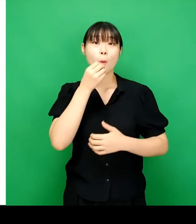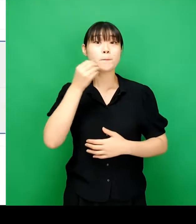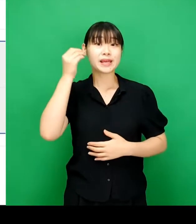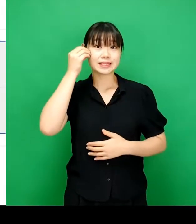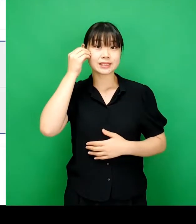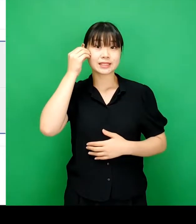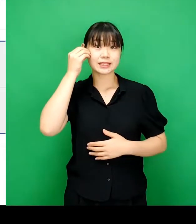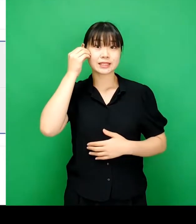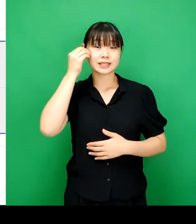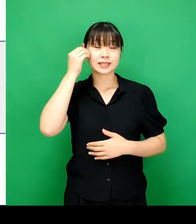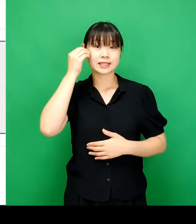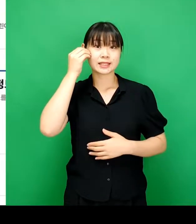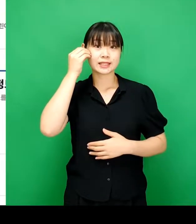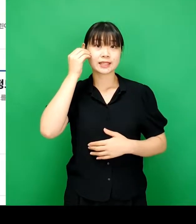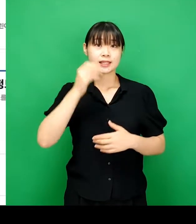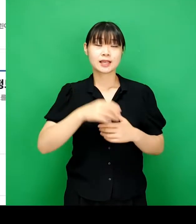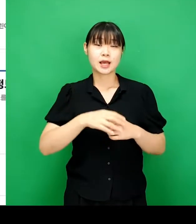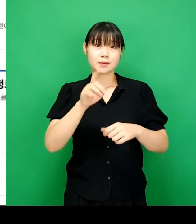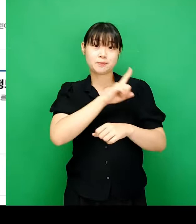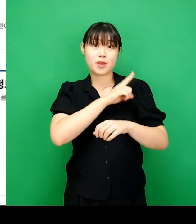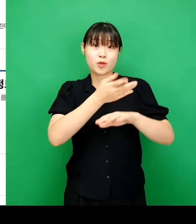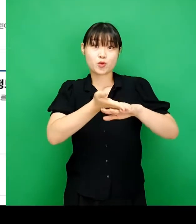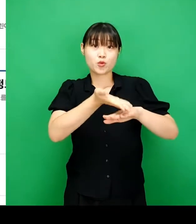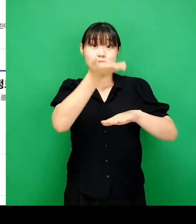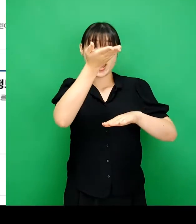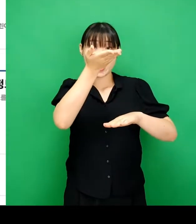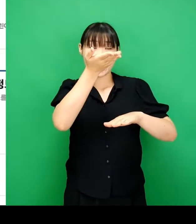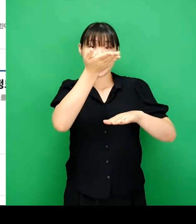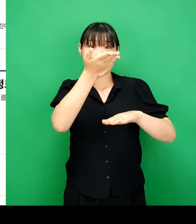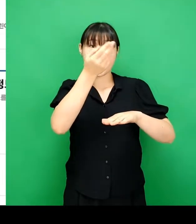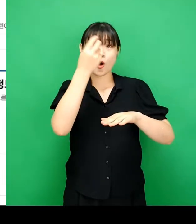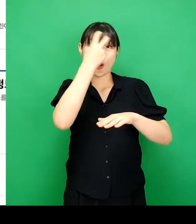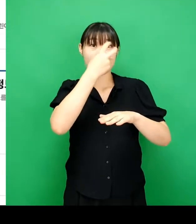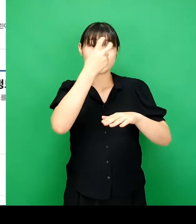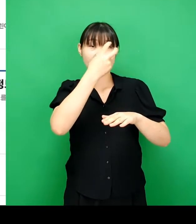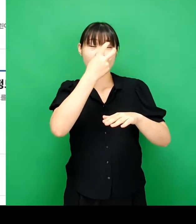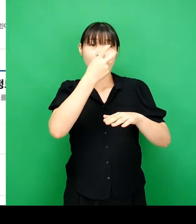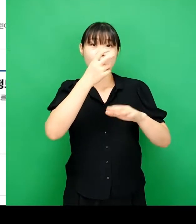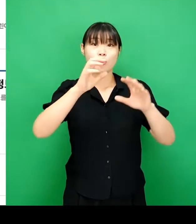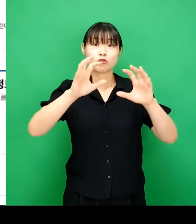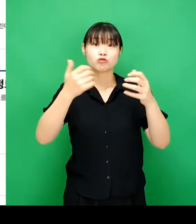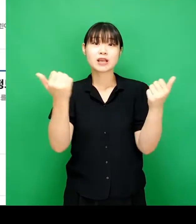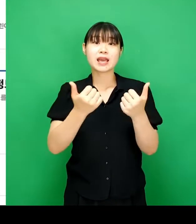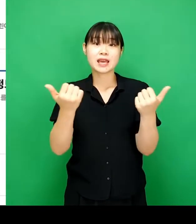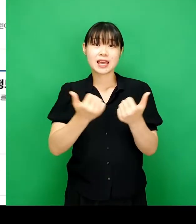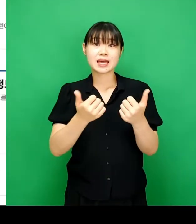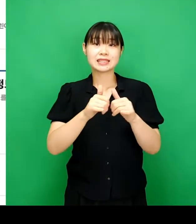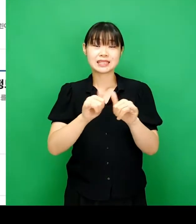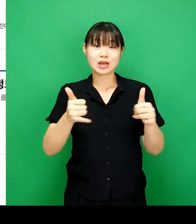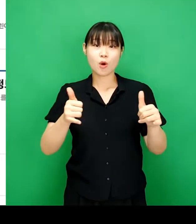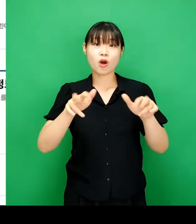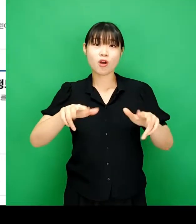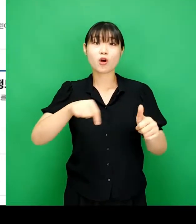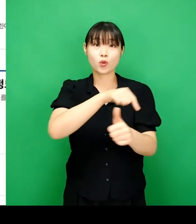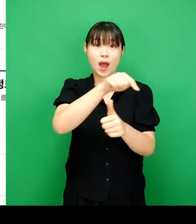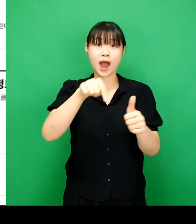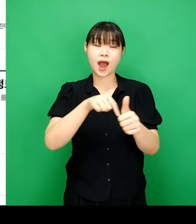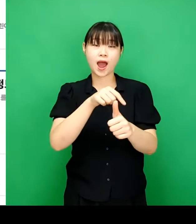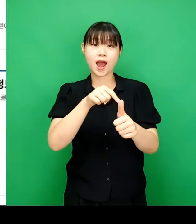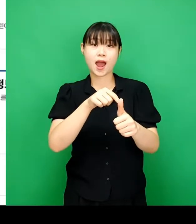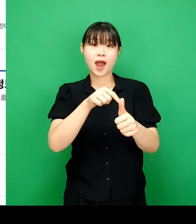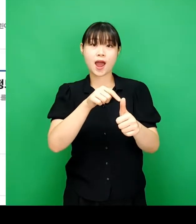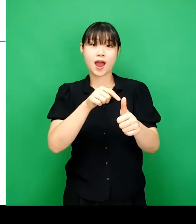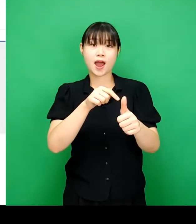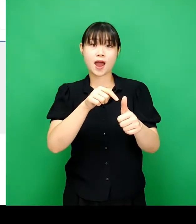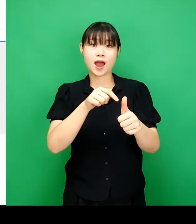대한민국 국회 홈페이지에 들어간 후에 맨 상단에 있는 검색창에서 국회의원 현황이라고